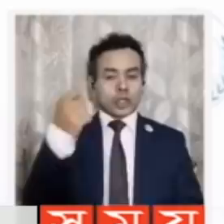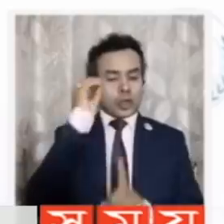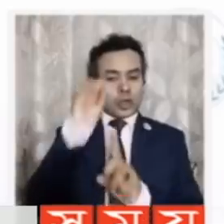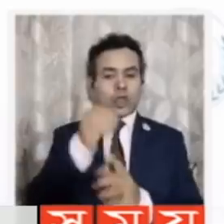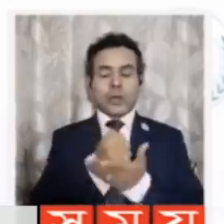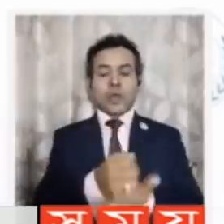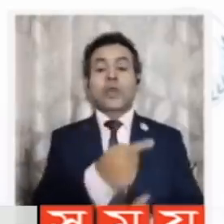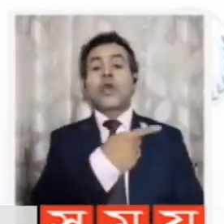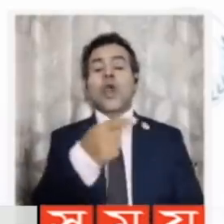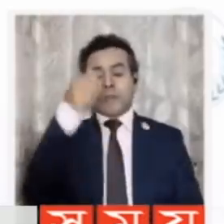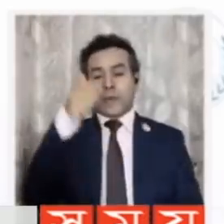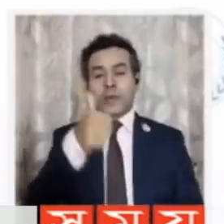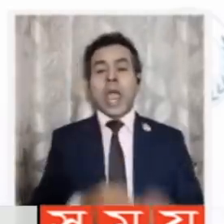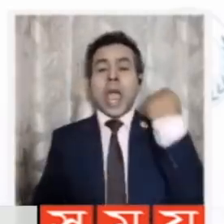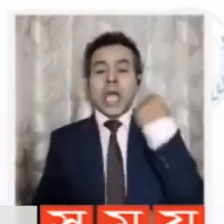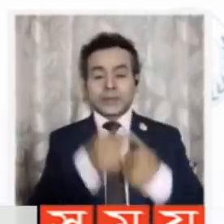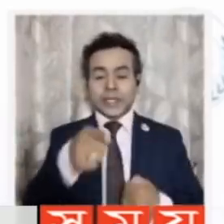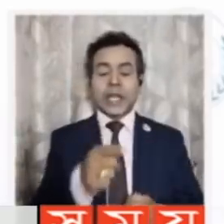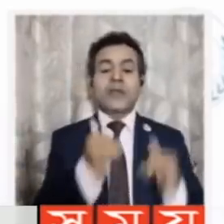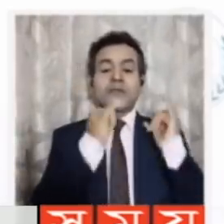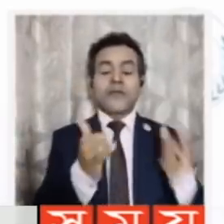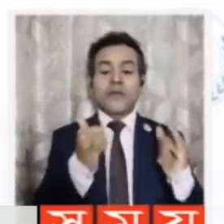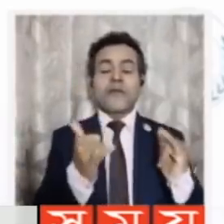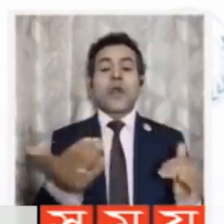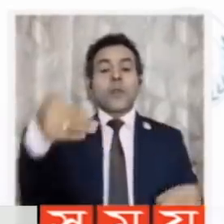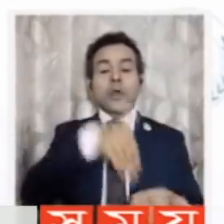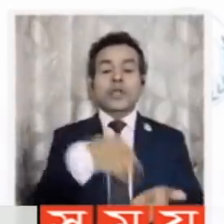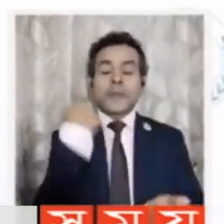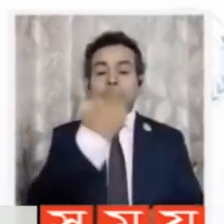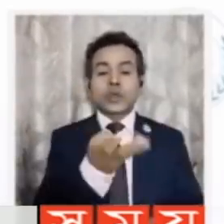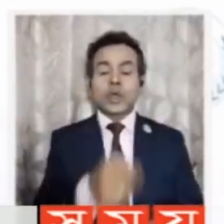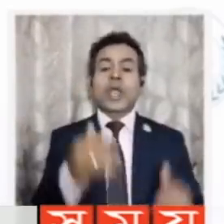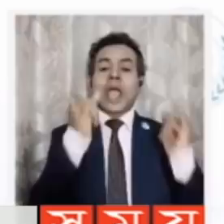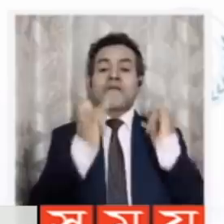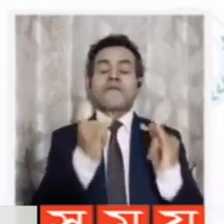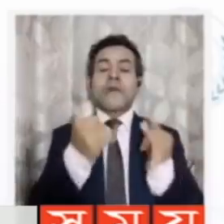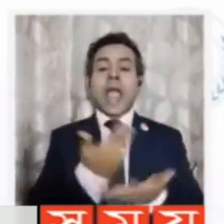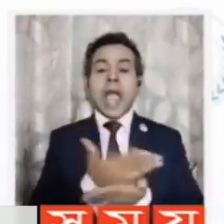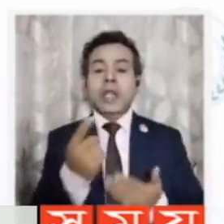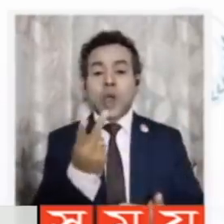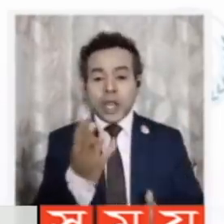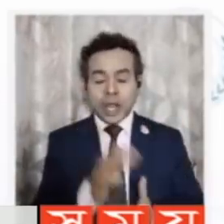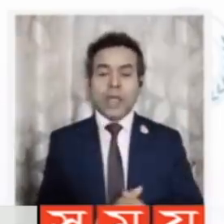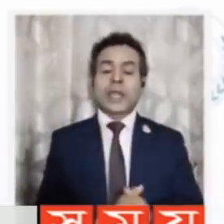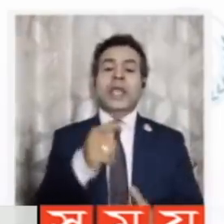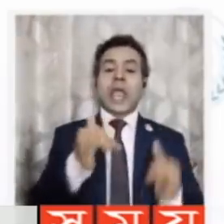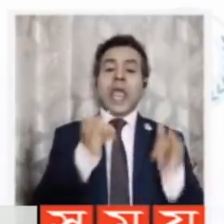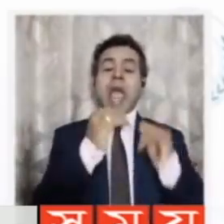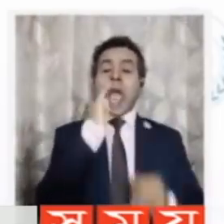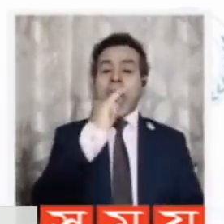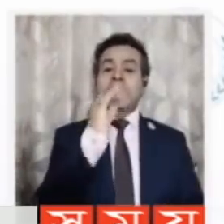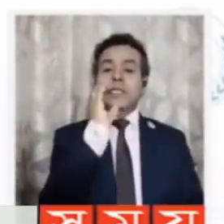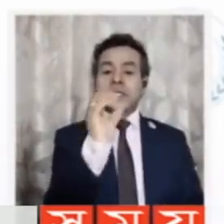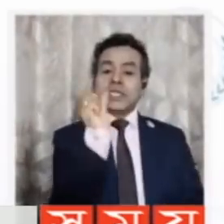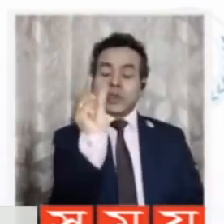হাসপাতালে কত বেড সংখ্যা খালি আছে, কত রুগী ভর্তি এবং কত রুগী ছাড় পেয়েছে, এবং আইসিইউ বেড খালি আছে কিনা সকল তথ্য এই